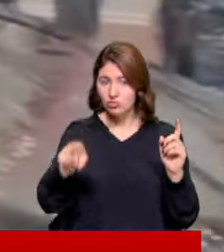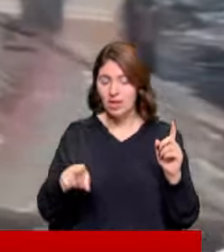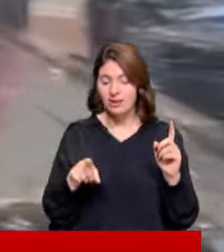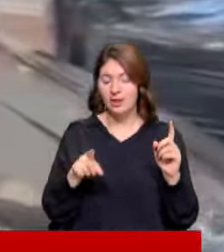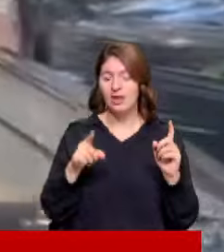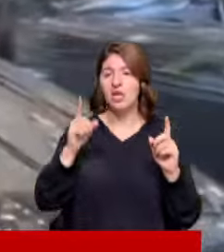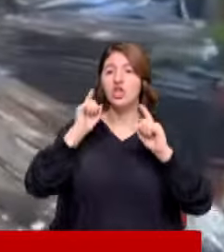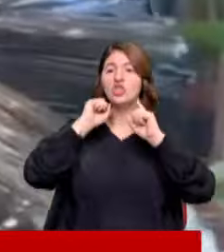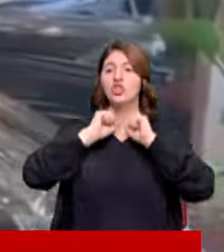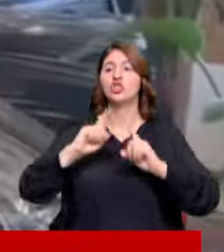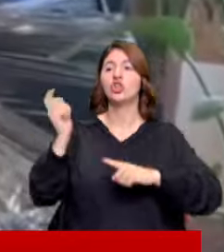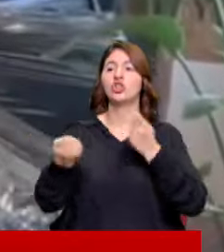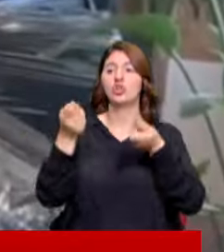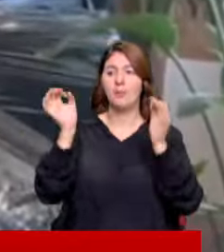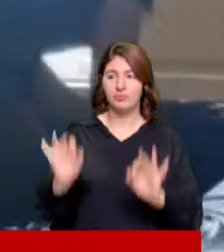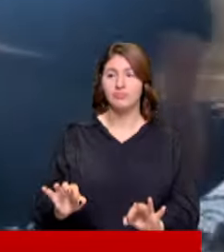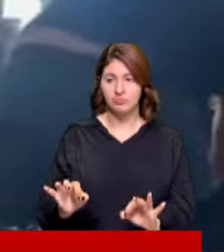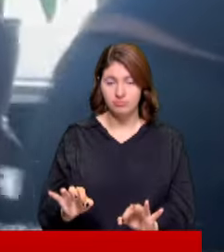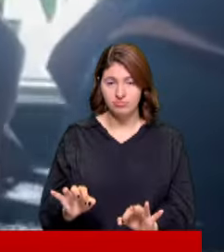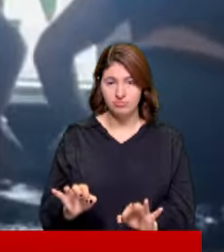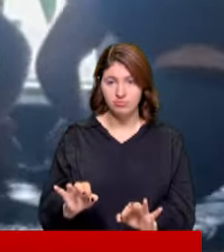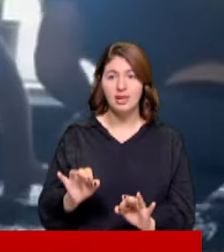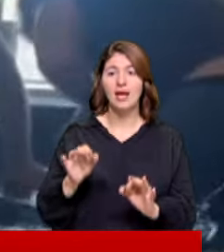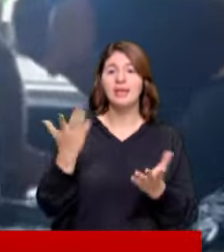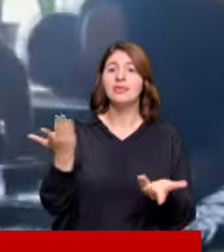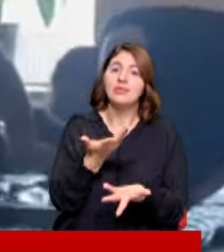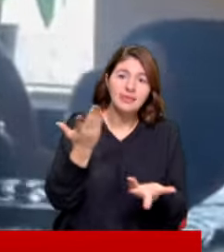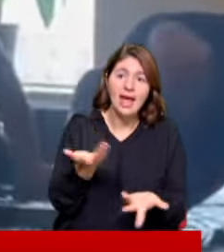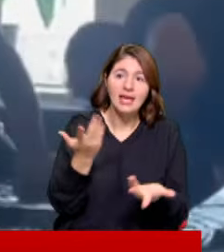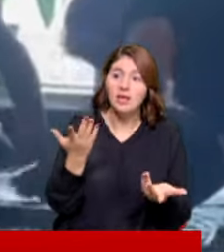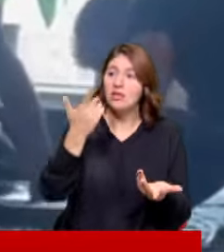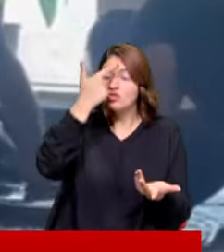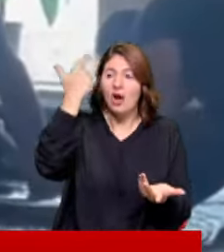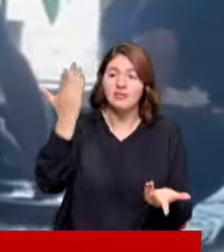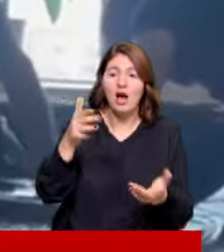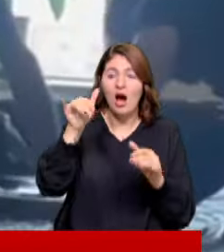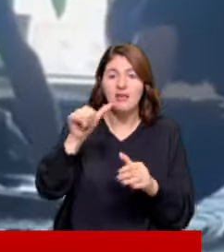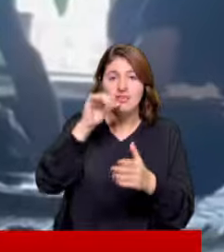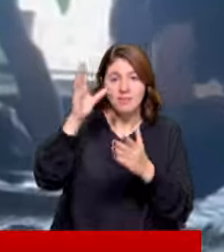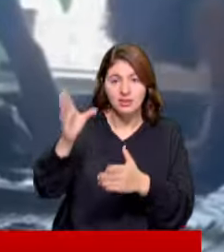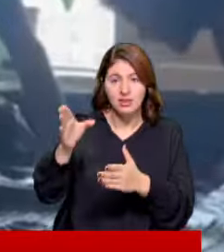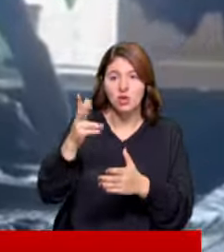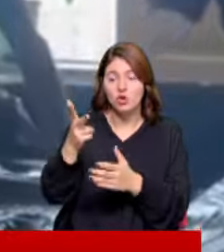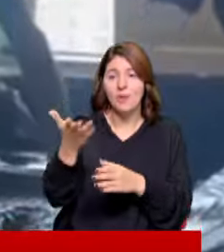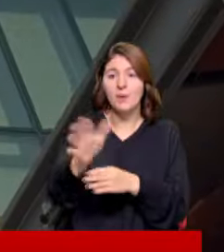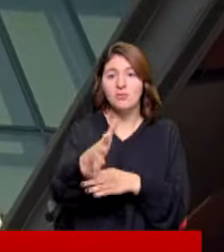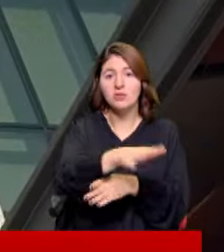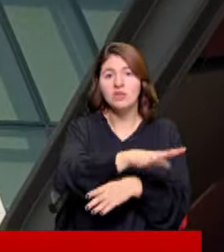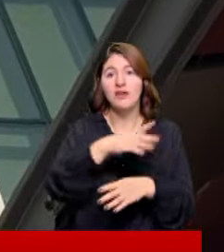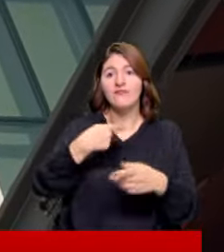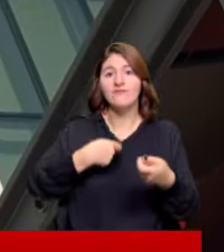alacaktan ötürü icra işlemleri başlattılar. Her ne hikmetse aynı kişinin 3 değişik firması